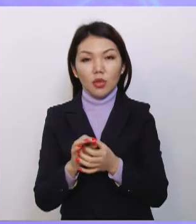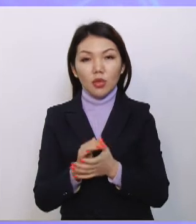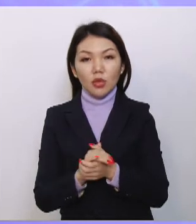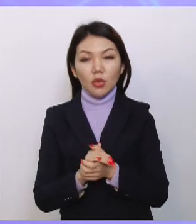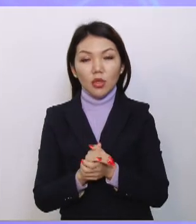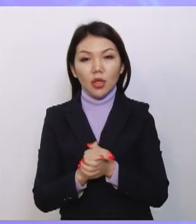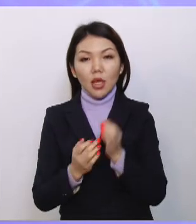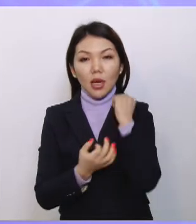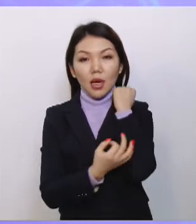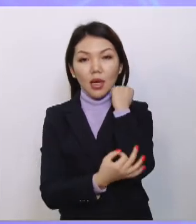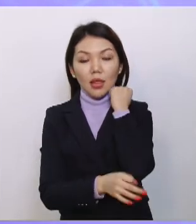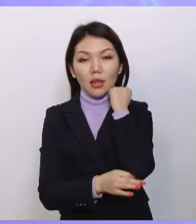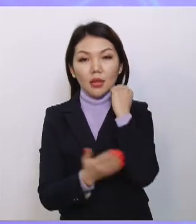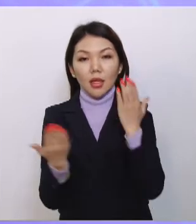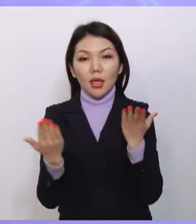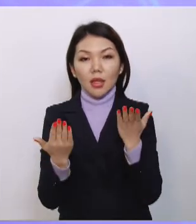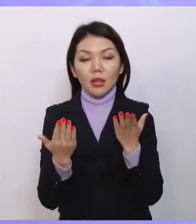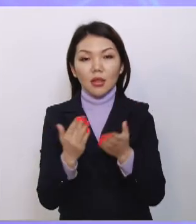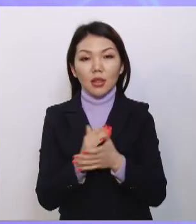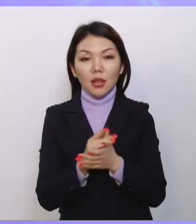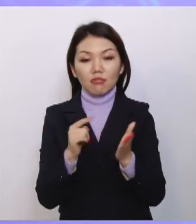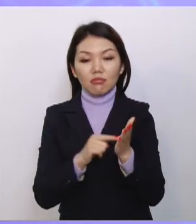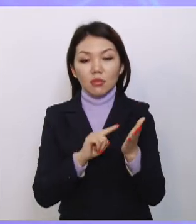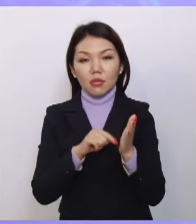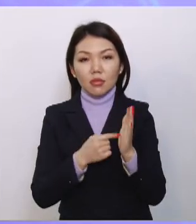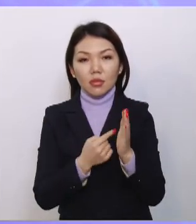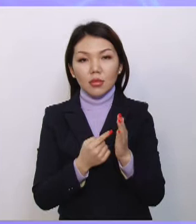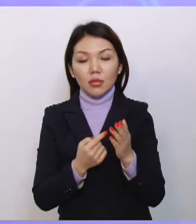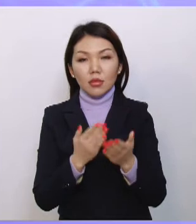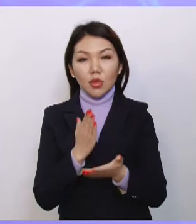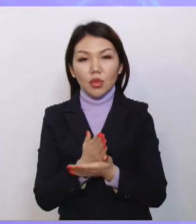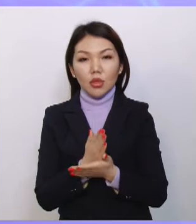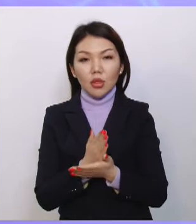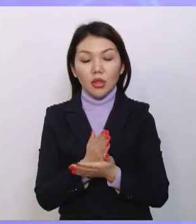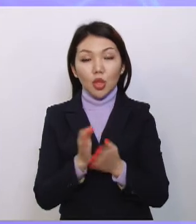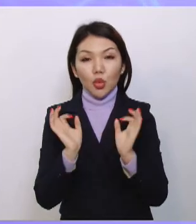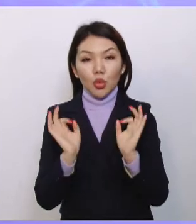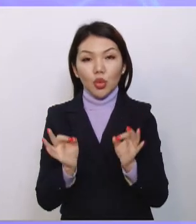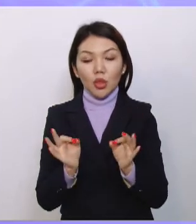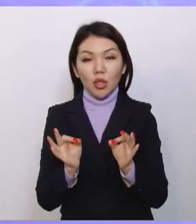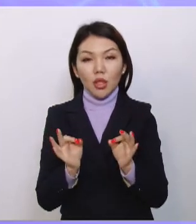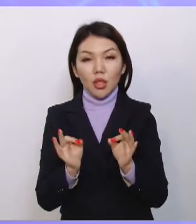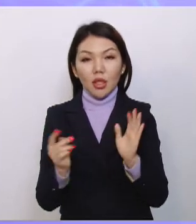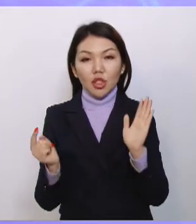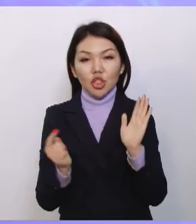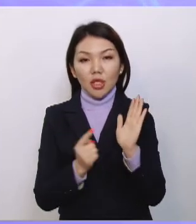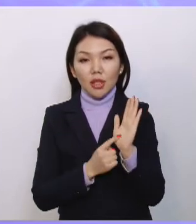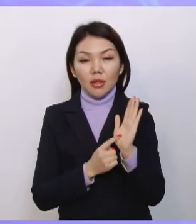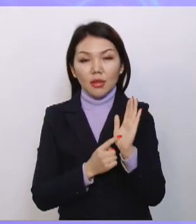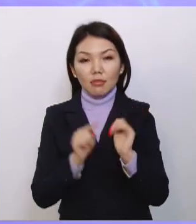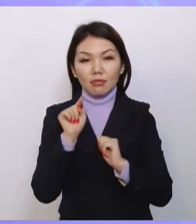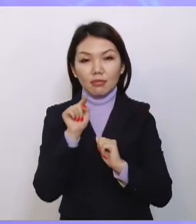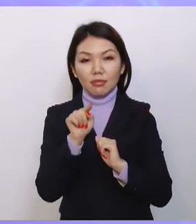Аягына кандай белги коюлат? Туура, аягына чекит белгиси коюлат.